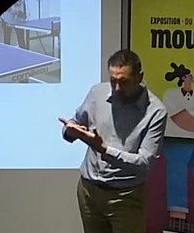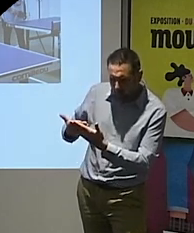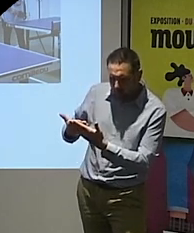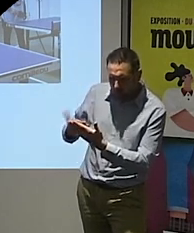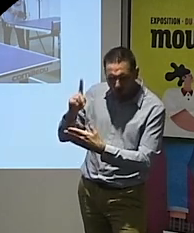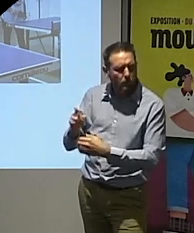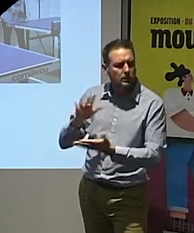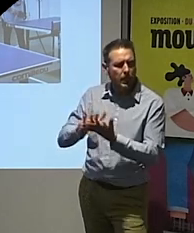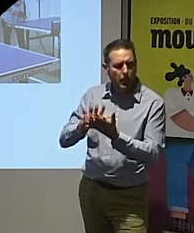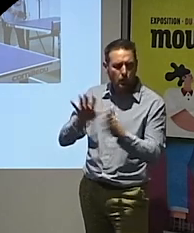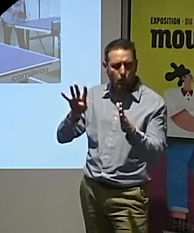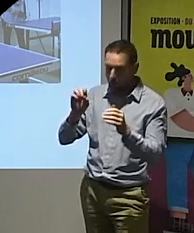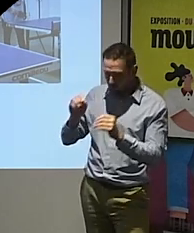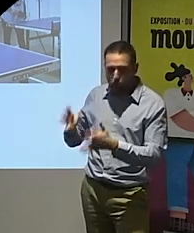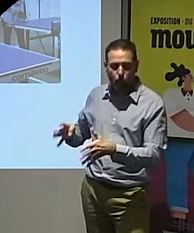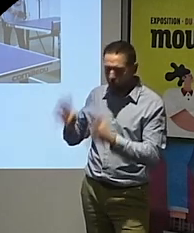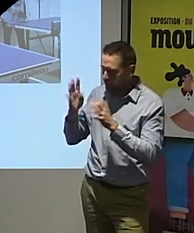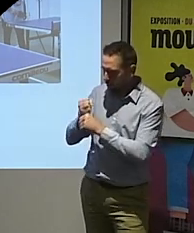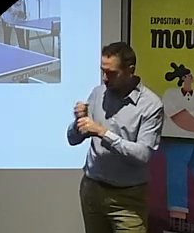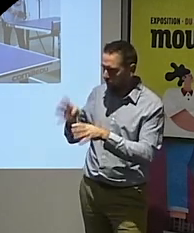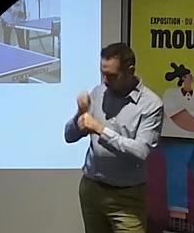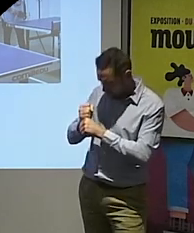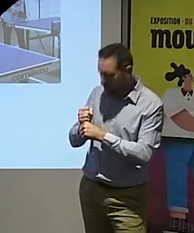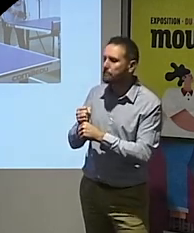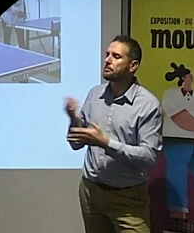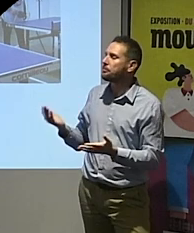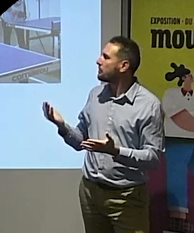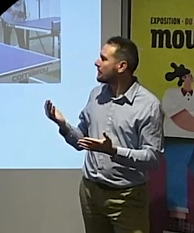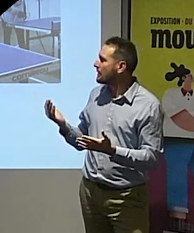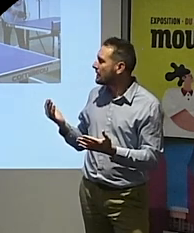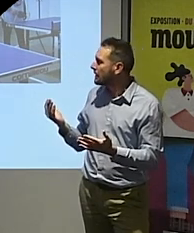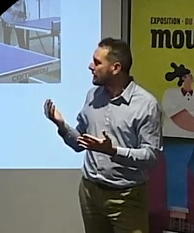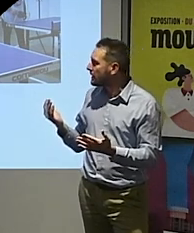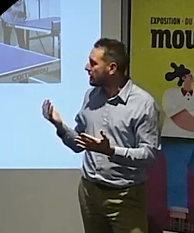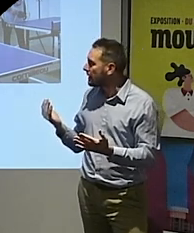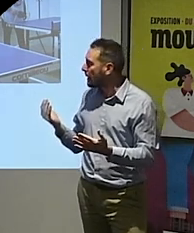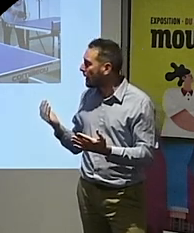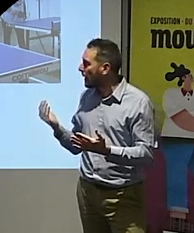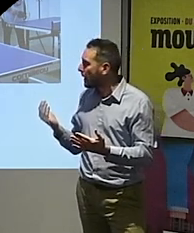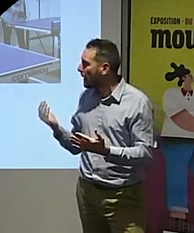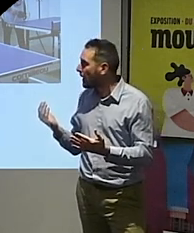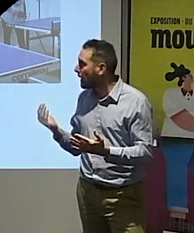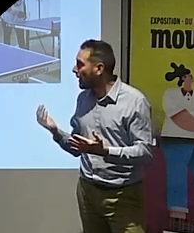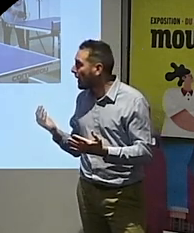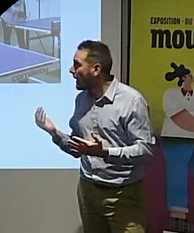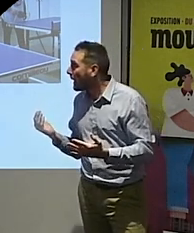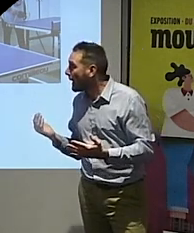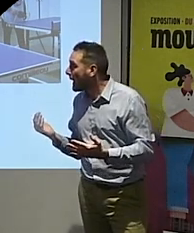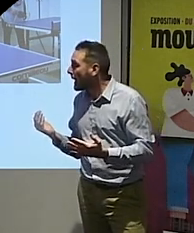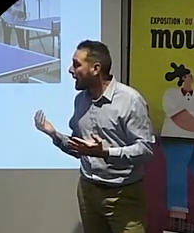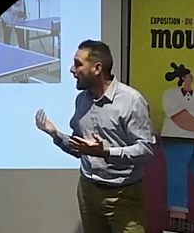9 ans. La chef est Nathalie Pérez-Bourdeau. Elle est résidente, elle est présente avec des personnes du jour et des personnes du